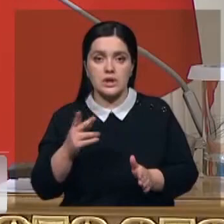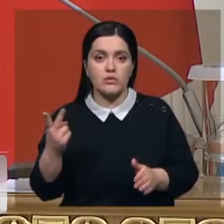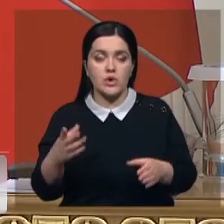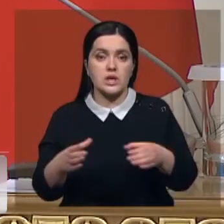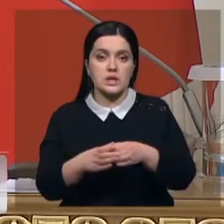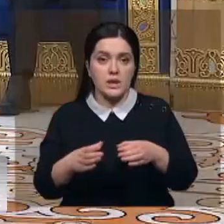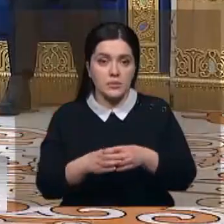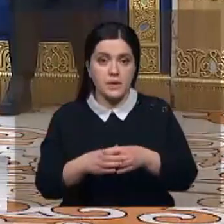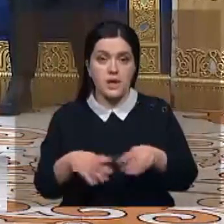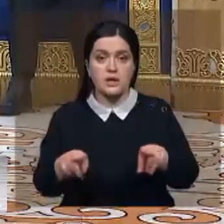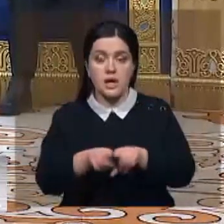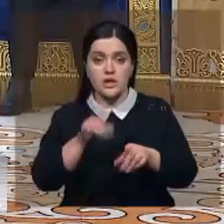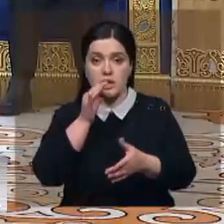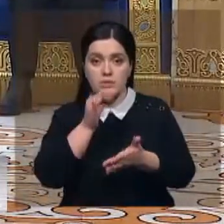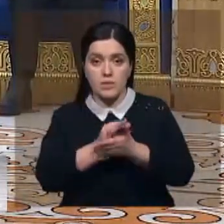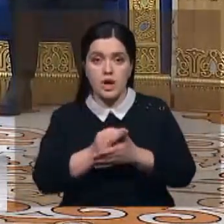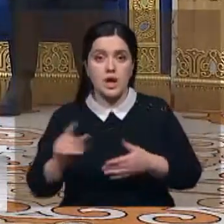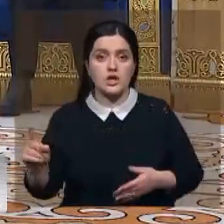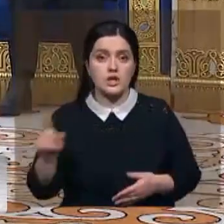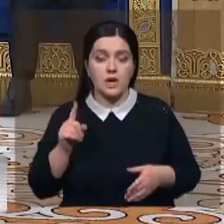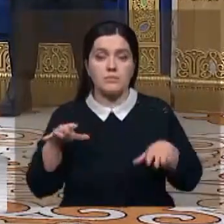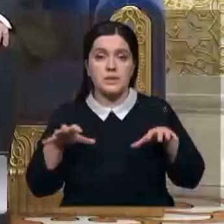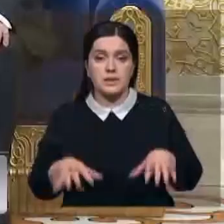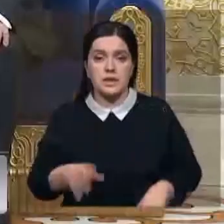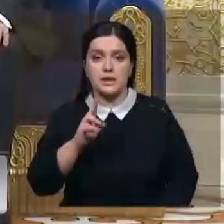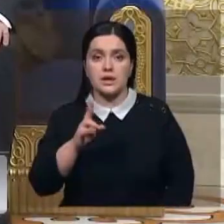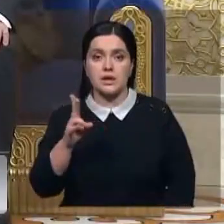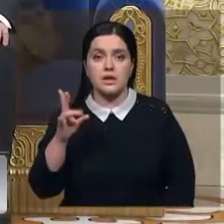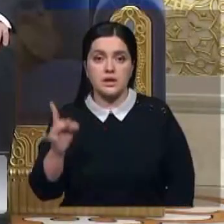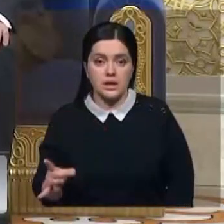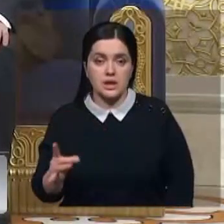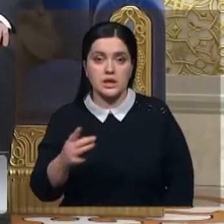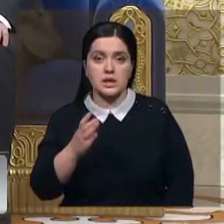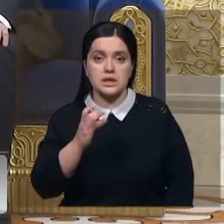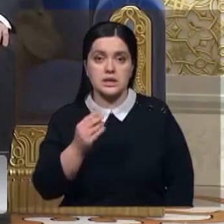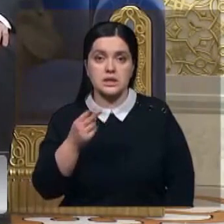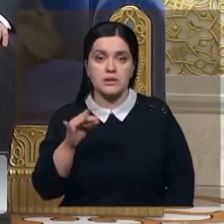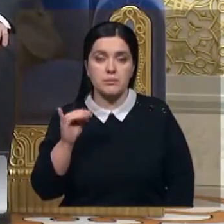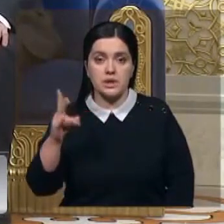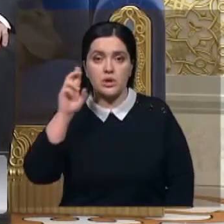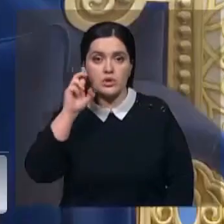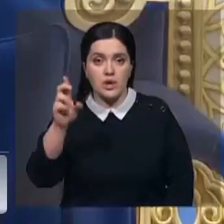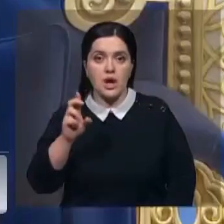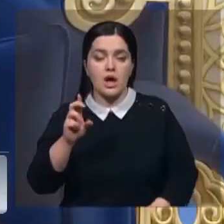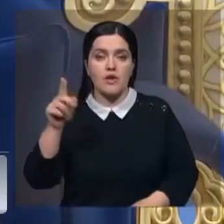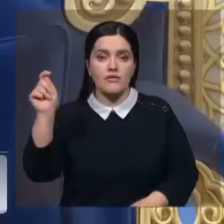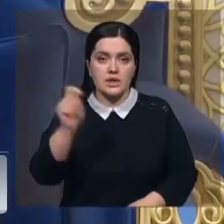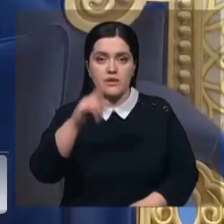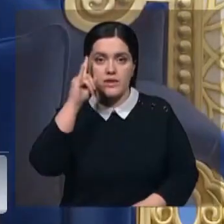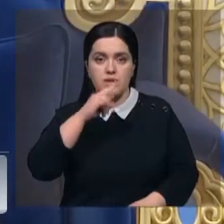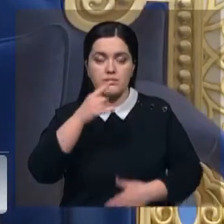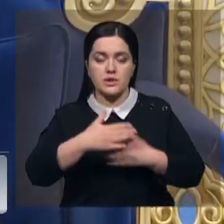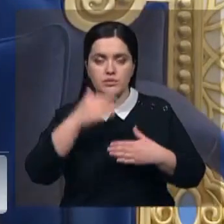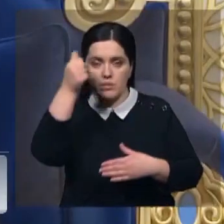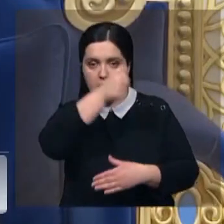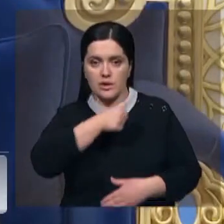степени. Также президент Токаев отметил, что ожидает председателя КНР Си Цзиньпиня с государственным визитом в Казахстан в